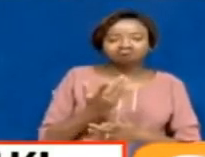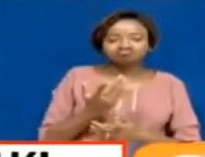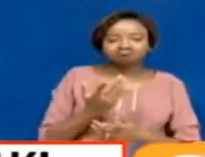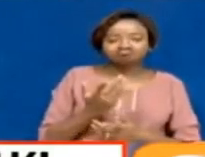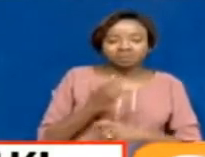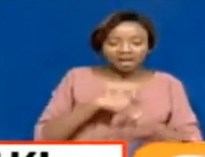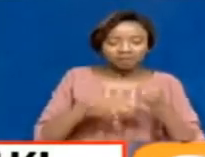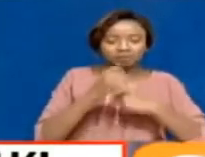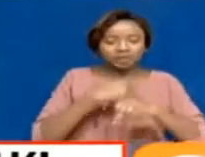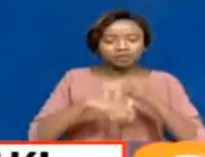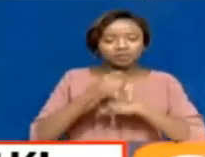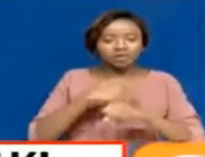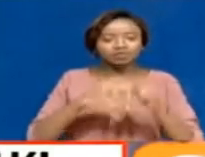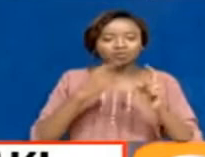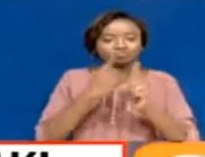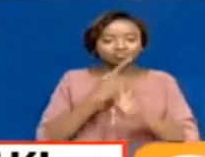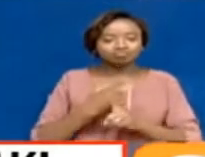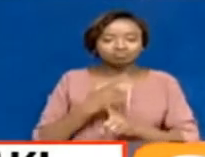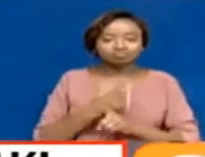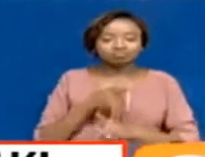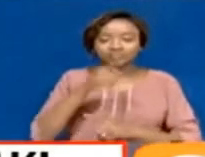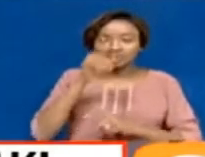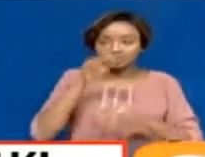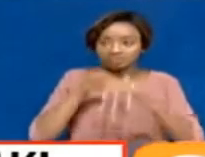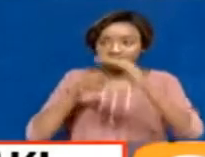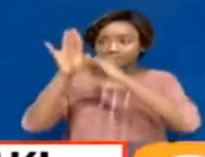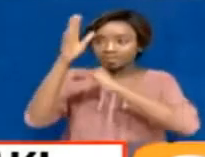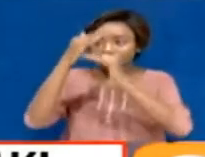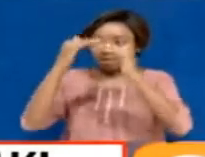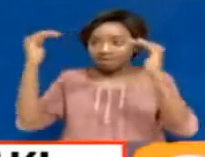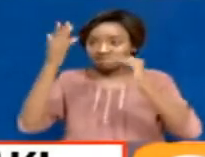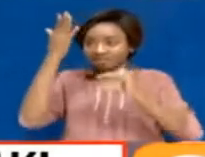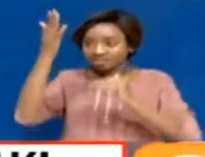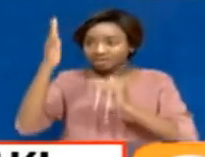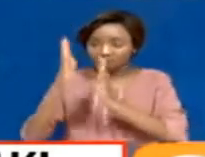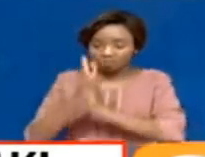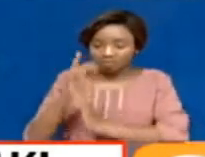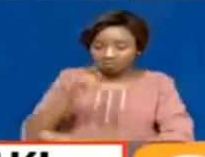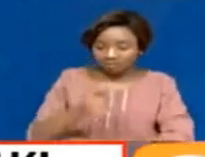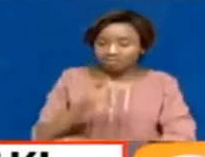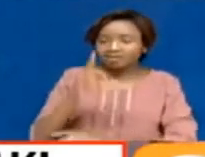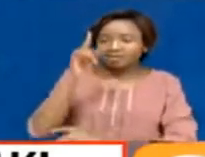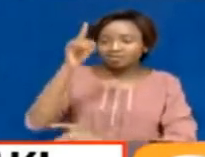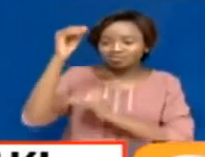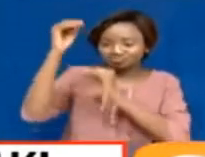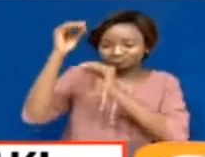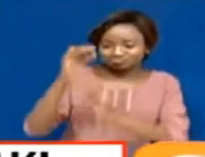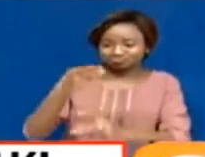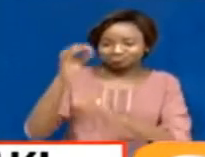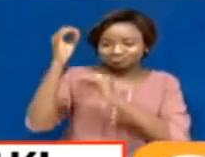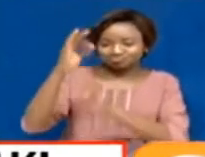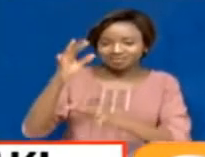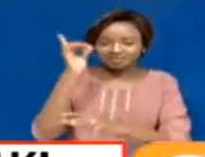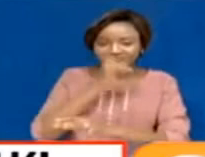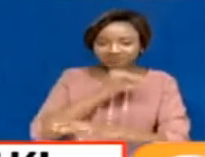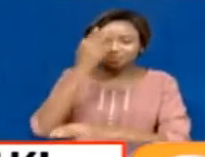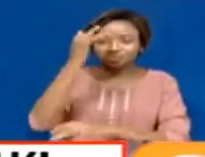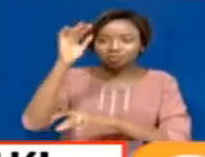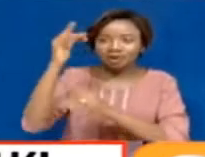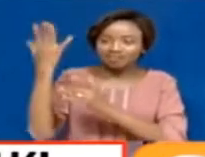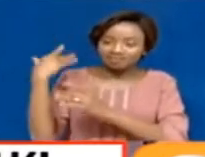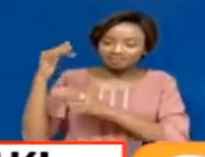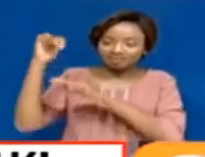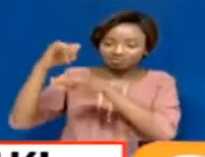umempa tuzo kwako binguni kwa mema yote, kwa sababu ulimtuma na